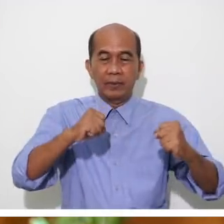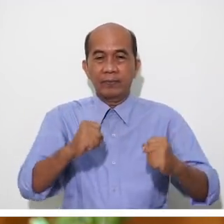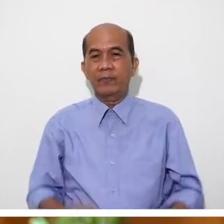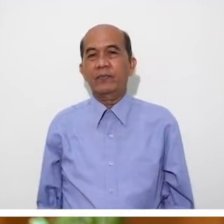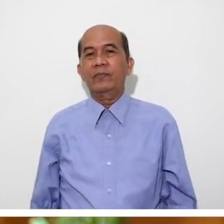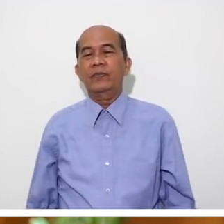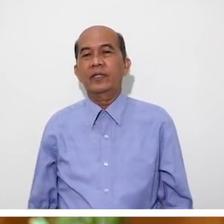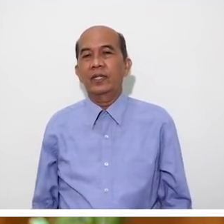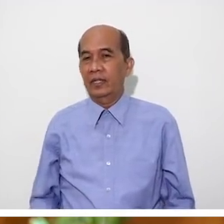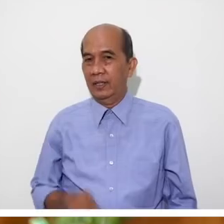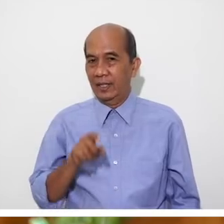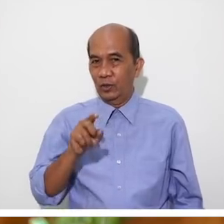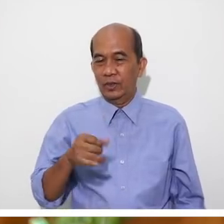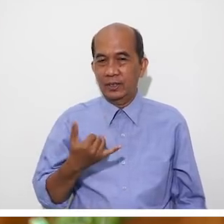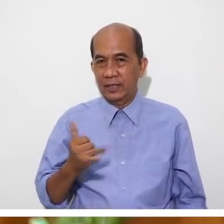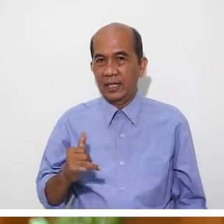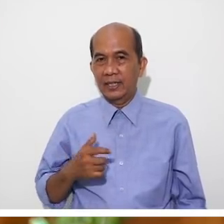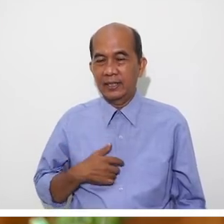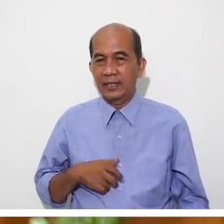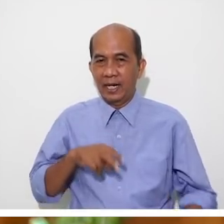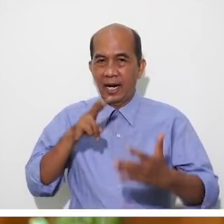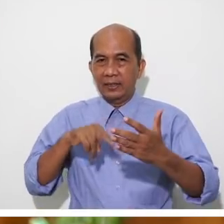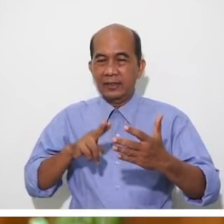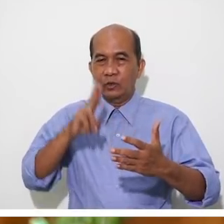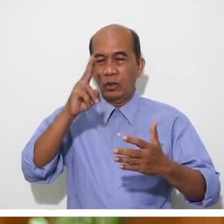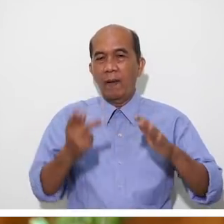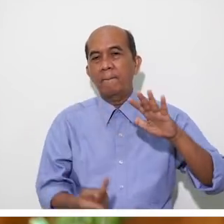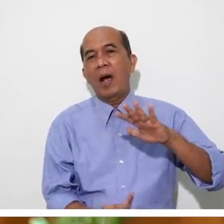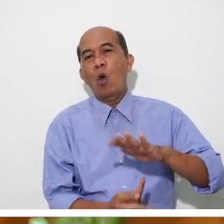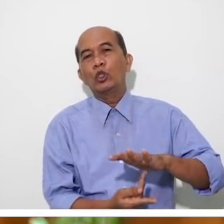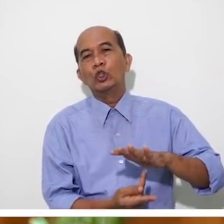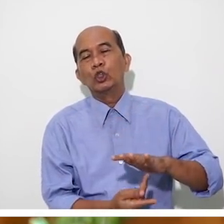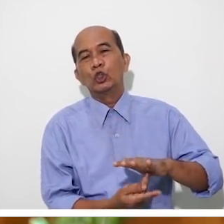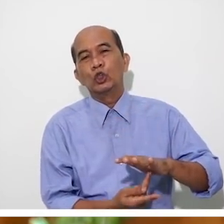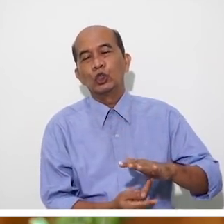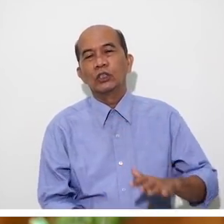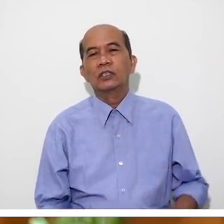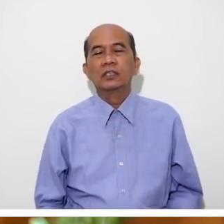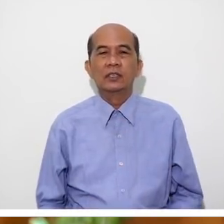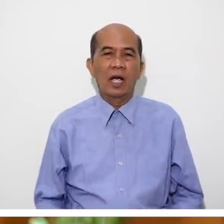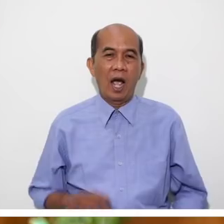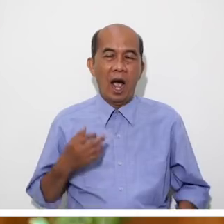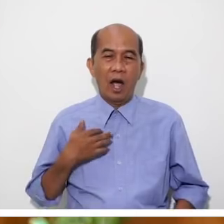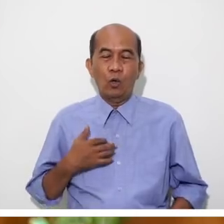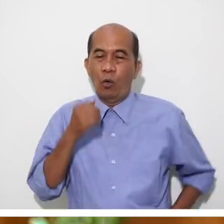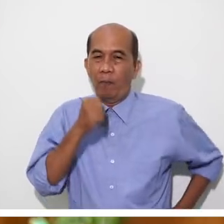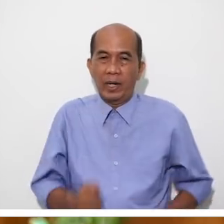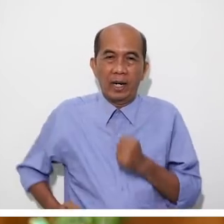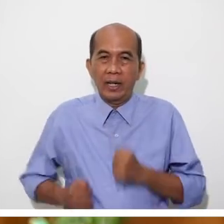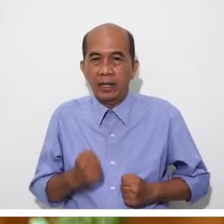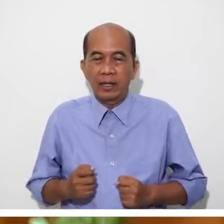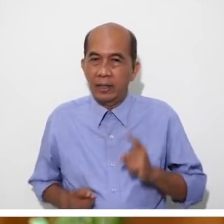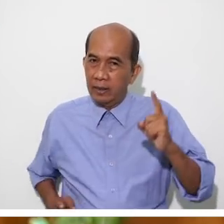juga yang diajarkan oleh firman Tuhan, Rasul Paulus khususnya. Aku berlari-lari kepada